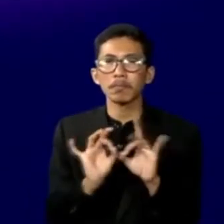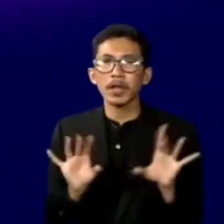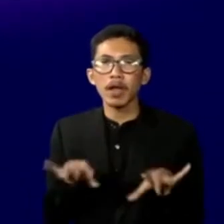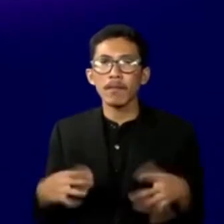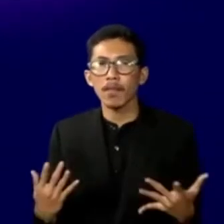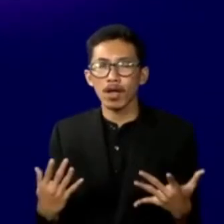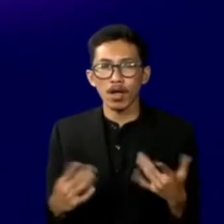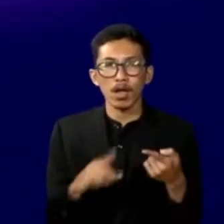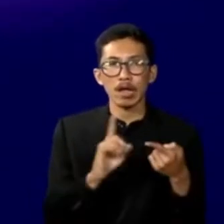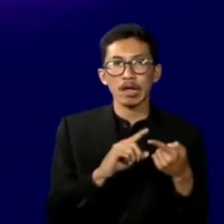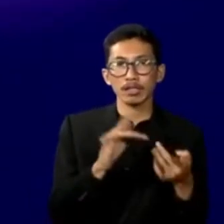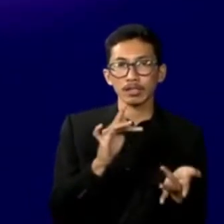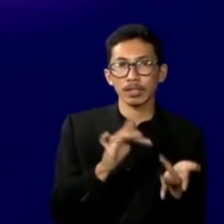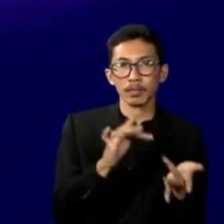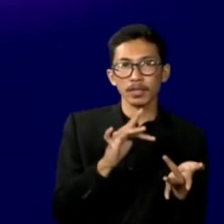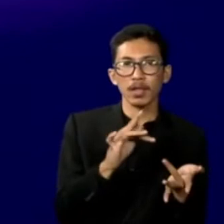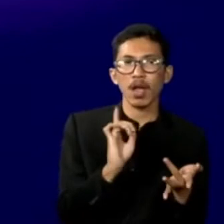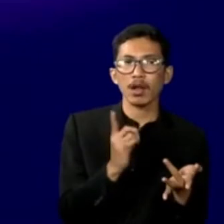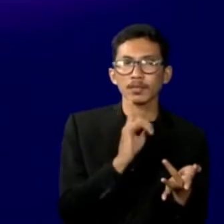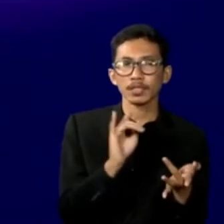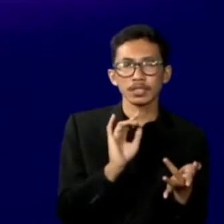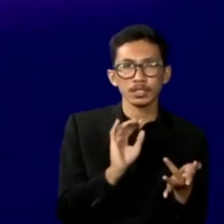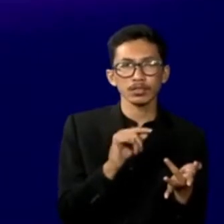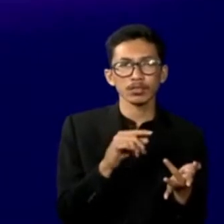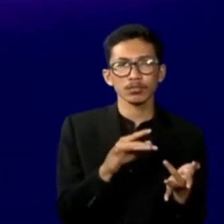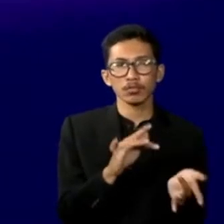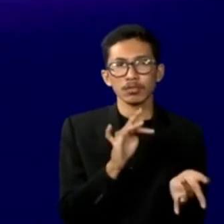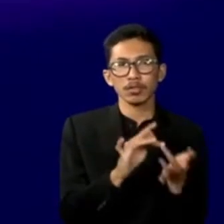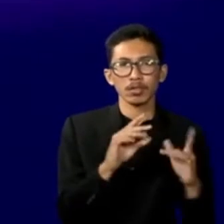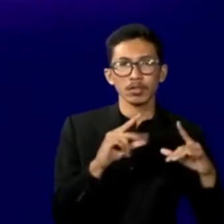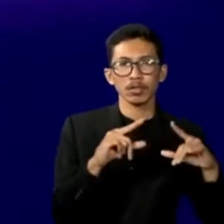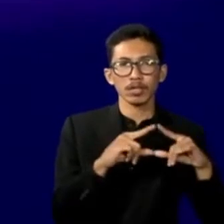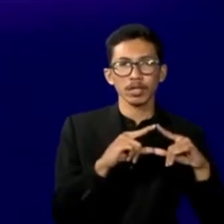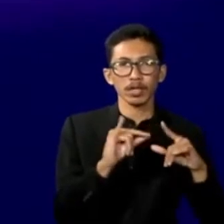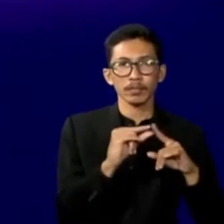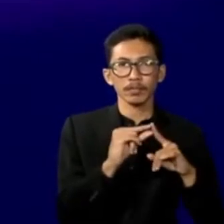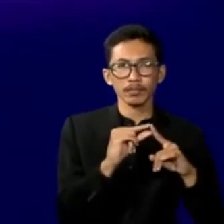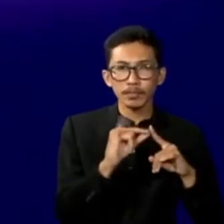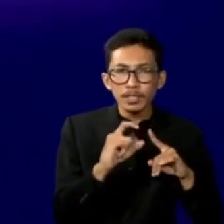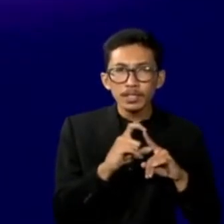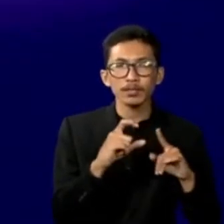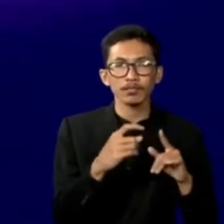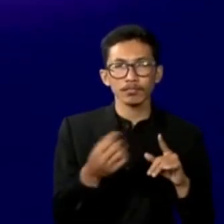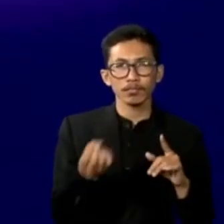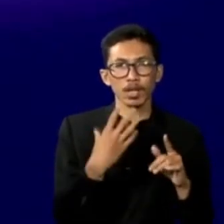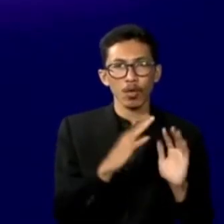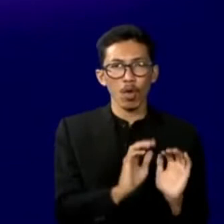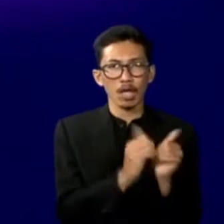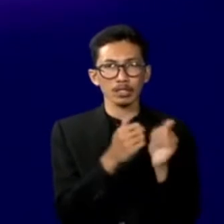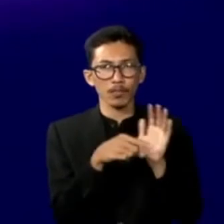akan ada macam-macam tuh ada yang dibilang oleh ini udah kenal lama Tapi udah sembuh gitu ya